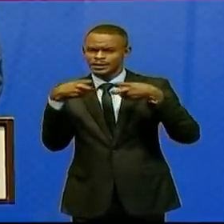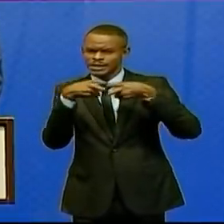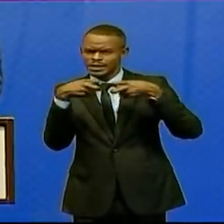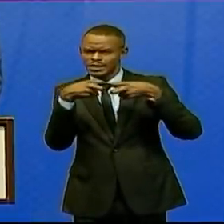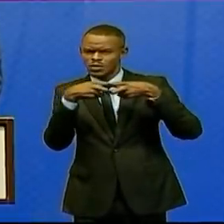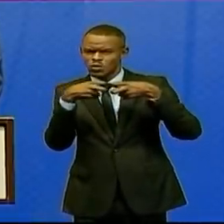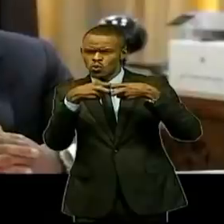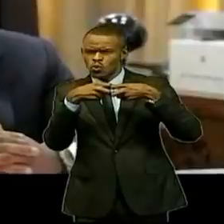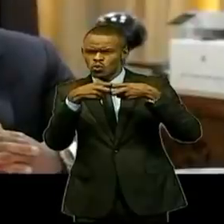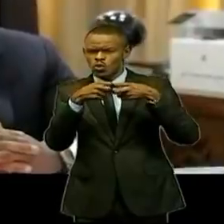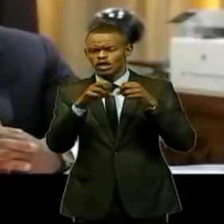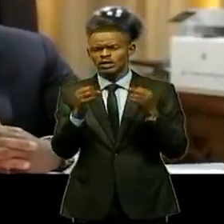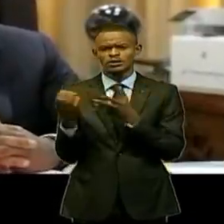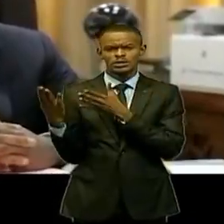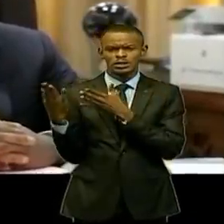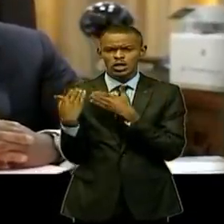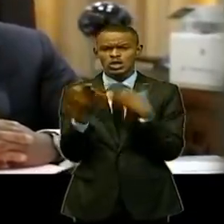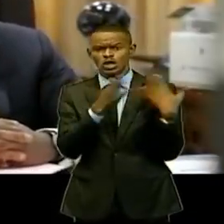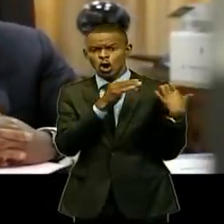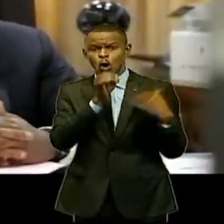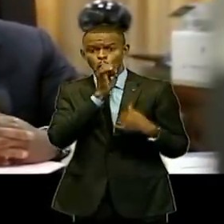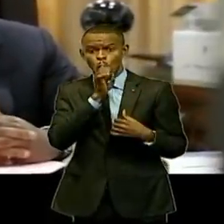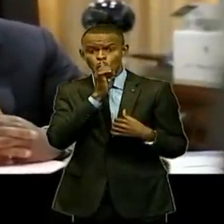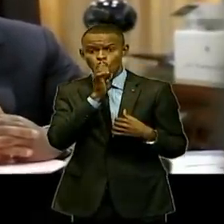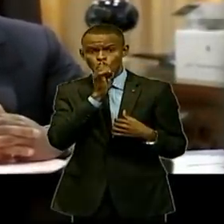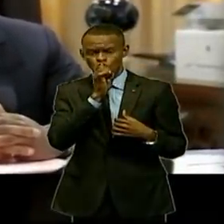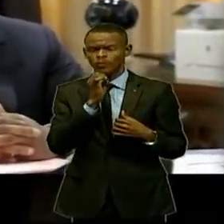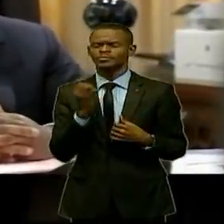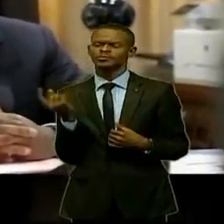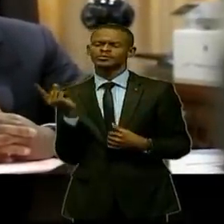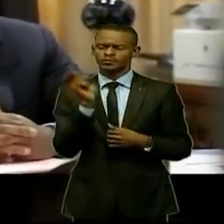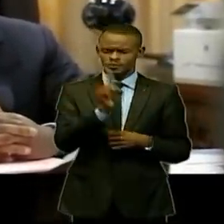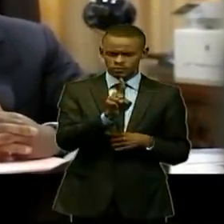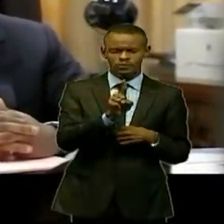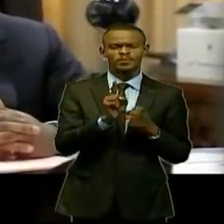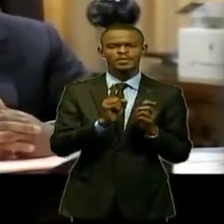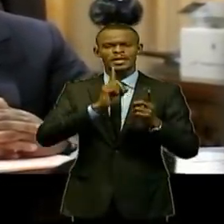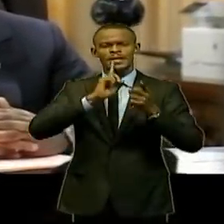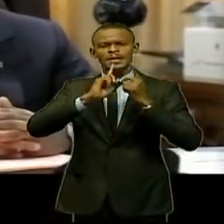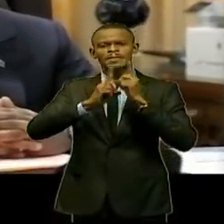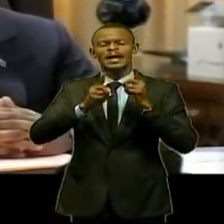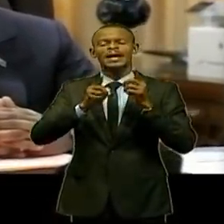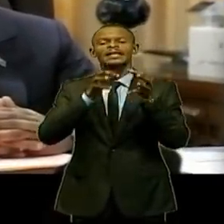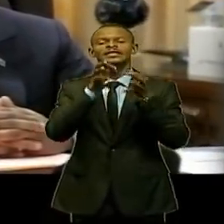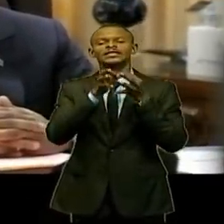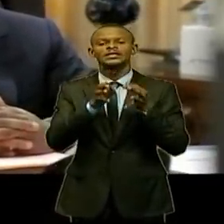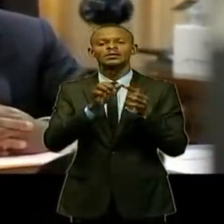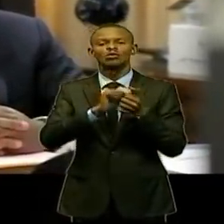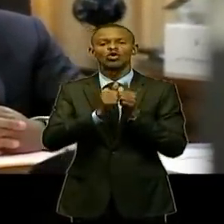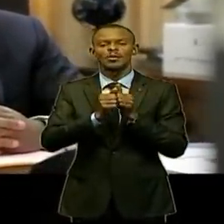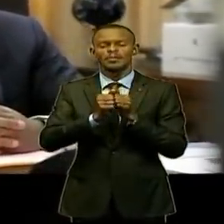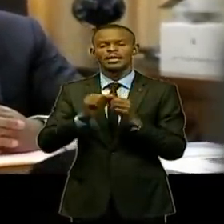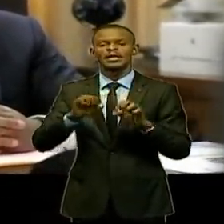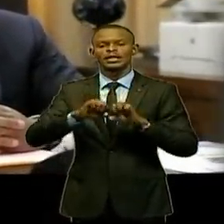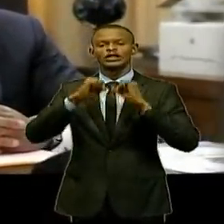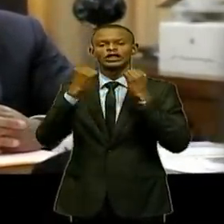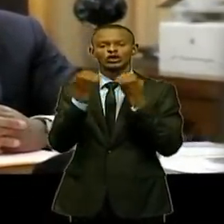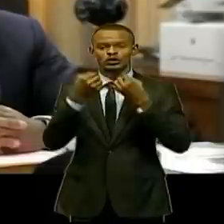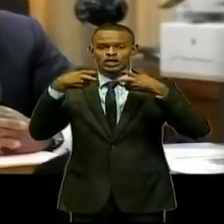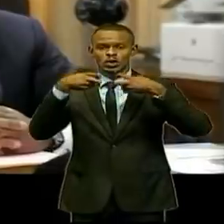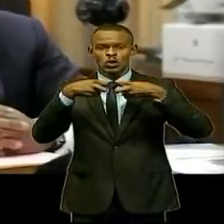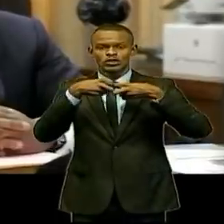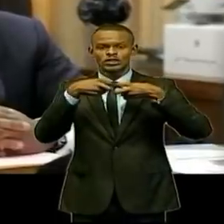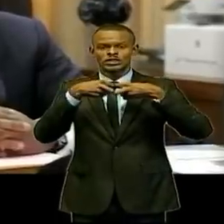cet accident et la nécessité pour la Société nationale d'électricité SNEL de prendre des mesures urgentes